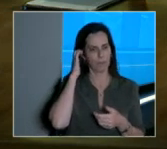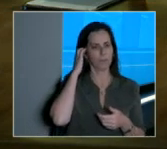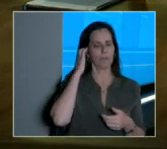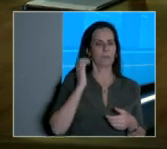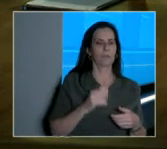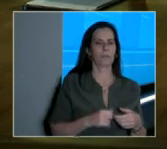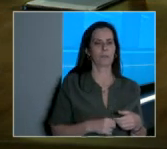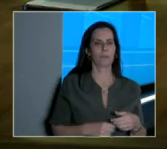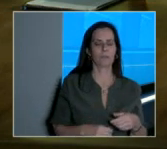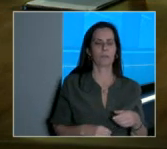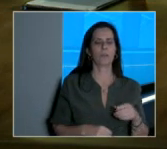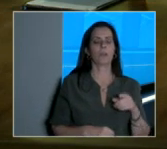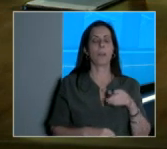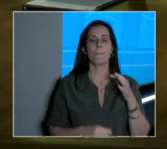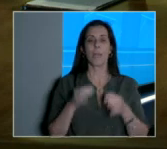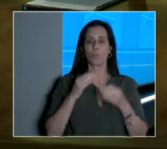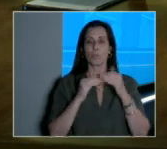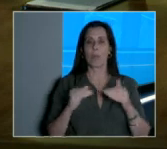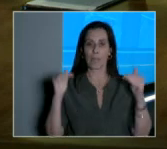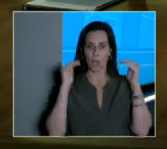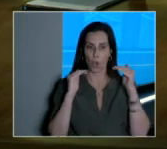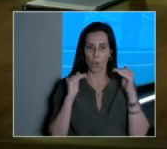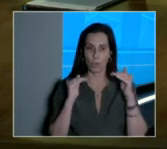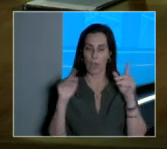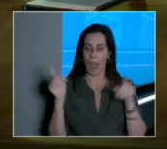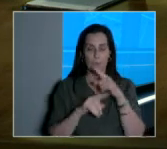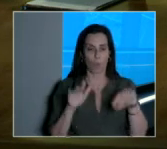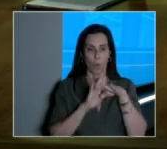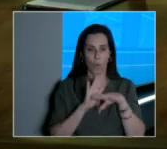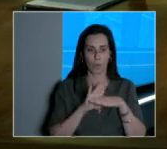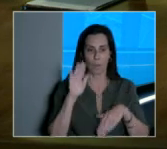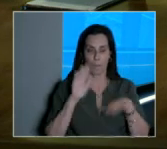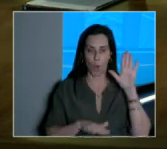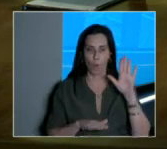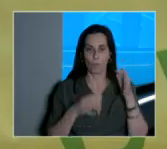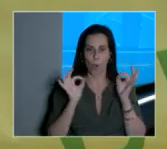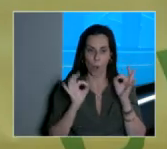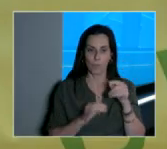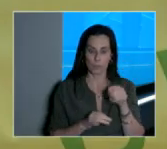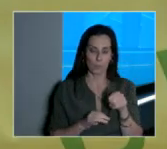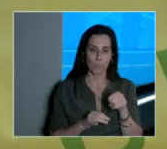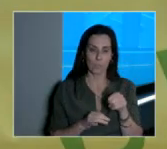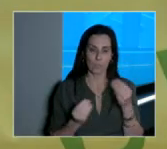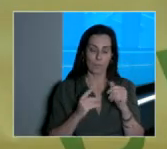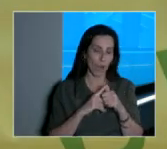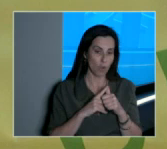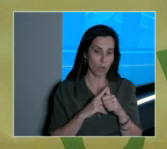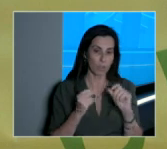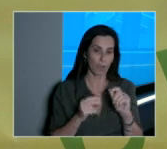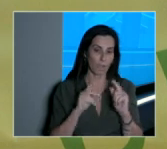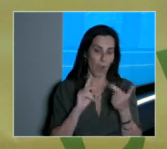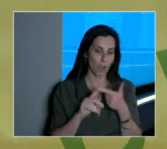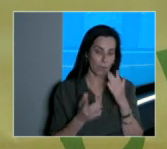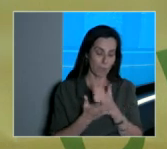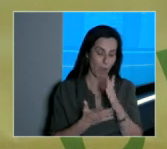שאפשר להסכים על משהו אחר. קודם כל, שבית המשפט העליון, הפסילה של החוקים תהיה ברוב מיוחס, זה דבר ראשון. דבר,